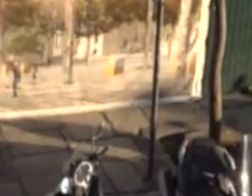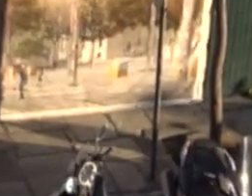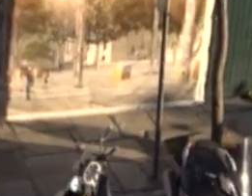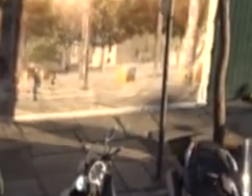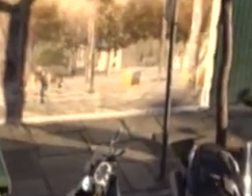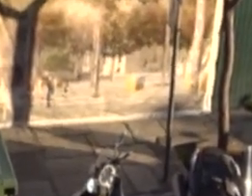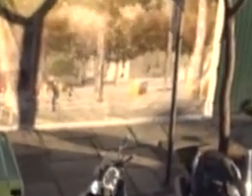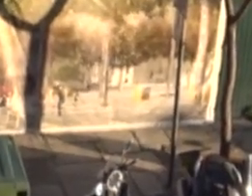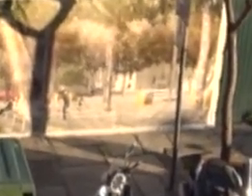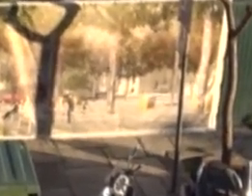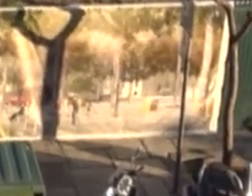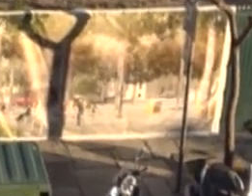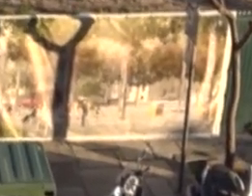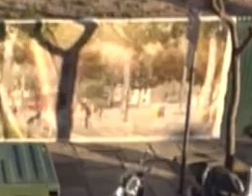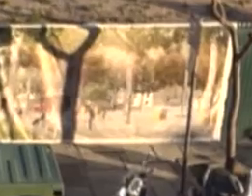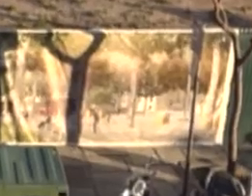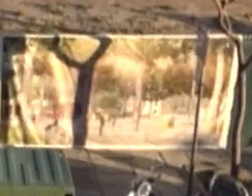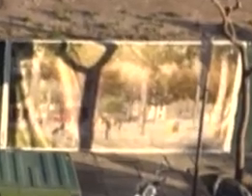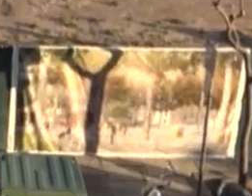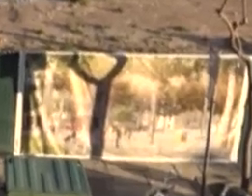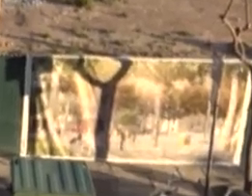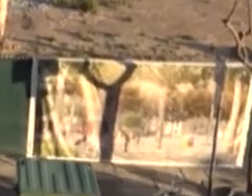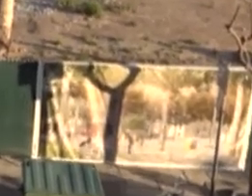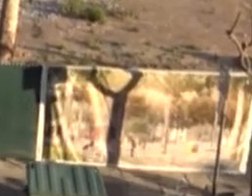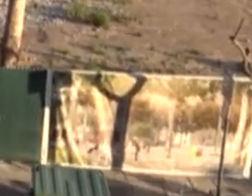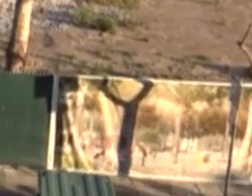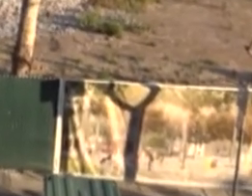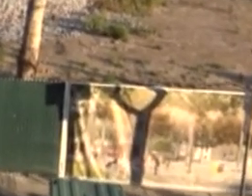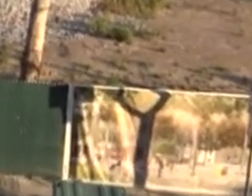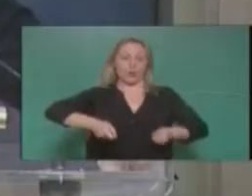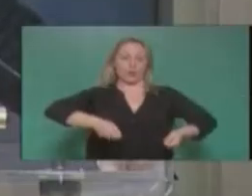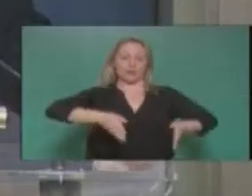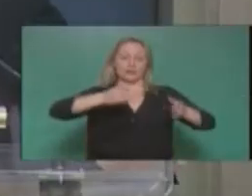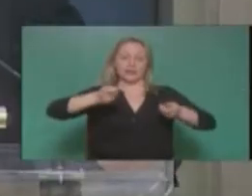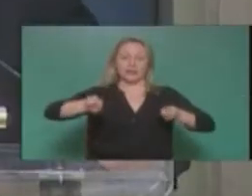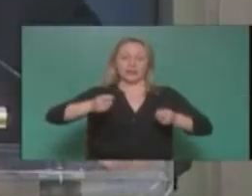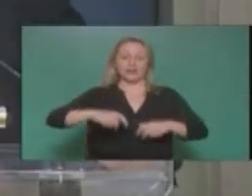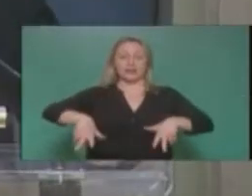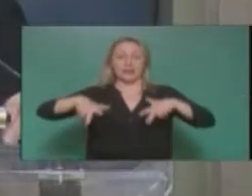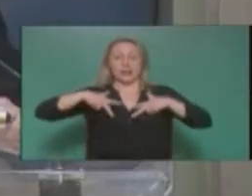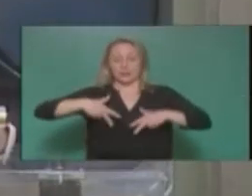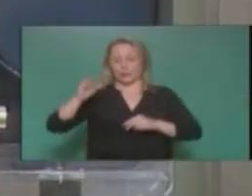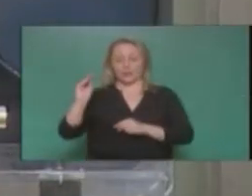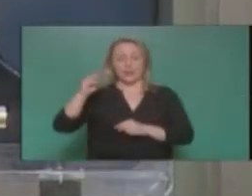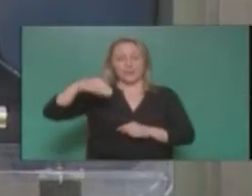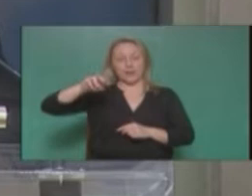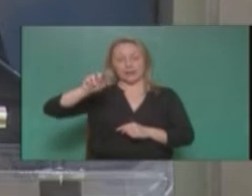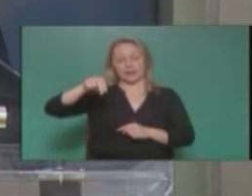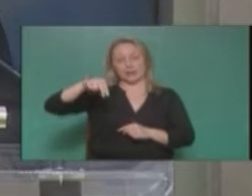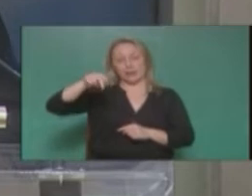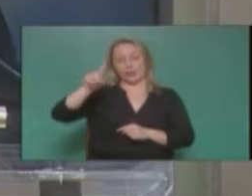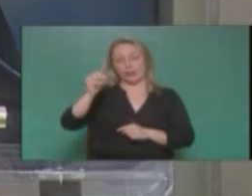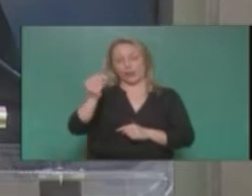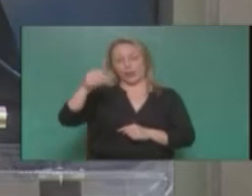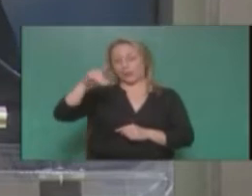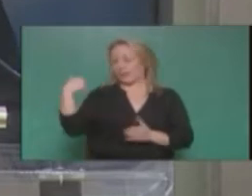ανάπλαση της πλατείας ελευθερίας με τη δημιουργία υπόγειου πάρκινγκ. Με την Υπουργό Πολιτισμού, την κυρία Μενδώνη, βρεθήκαμε